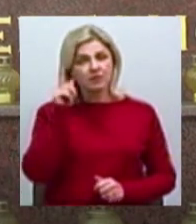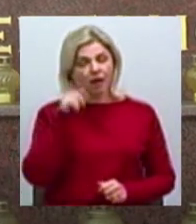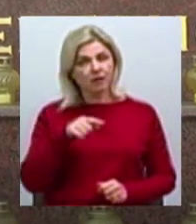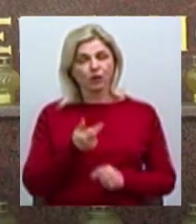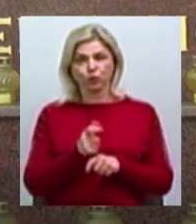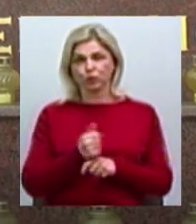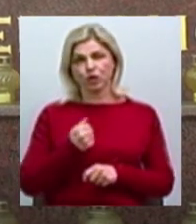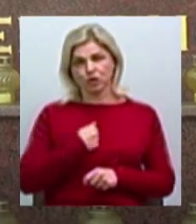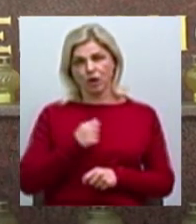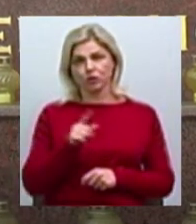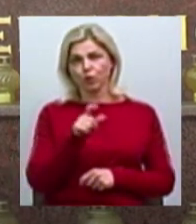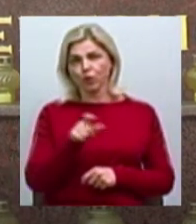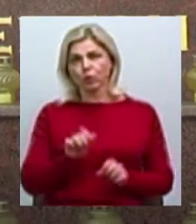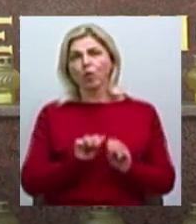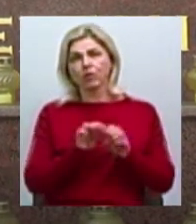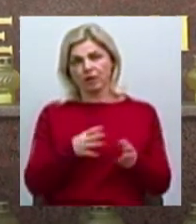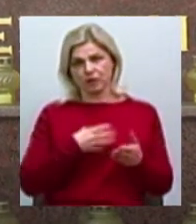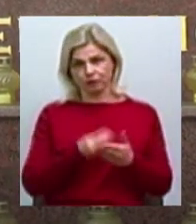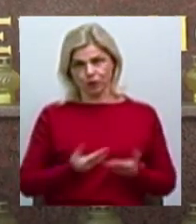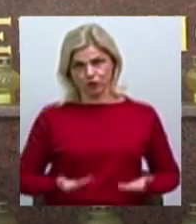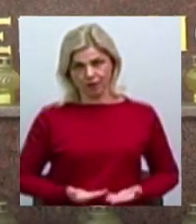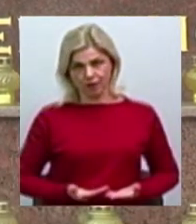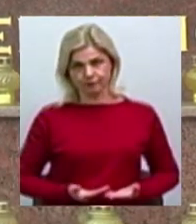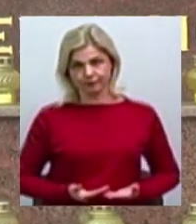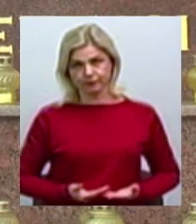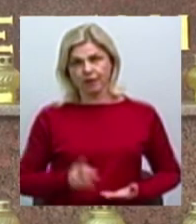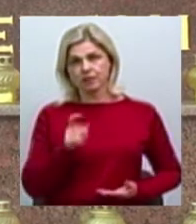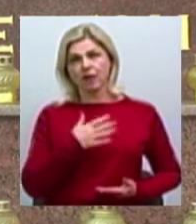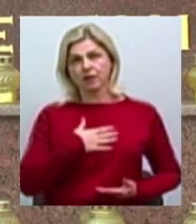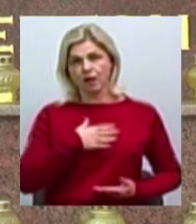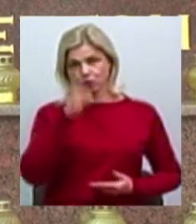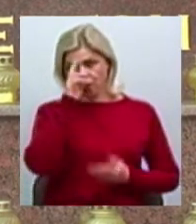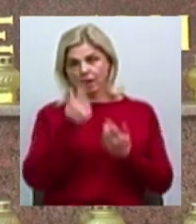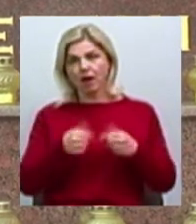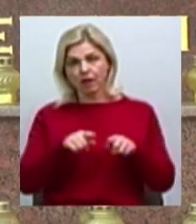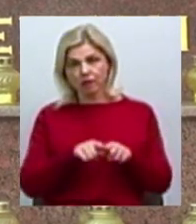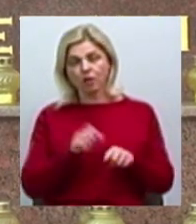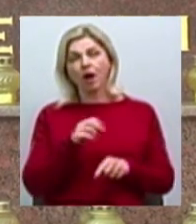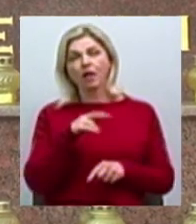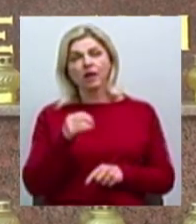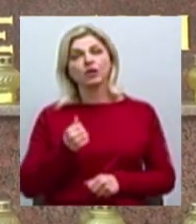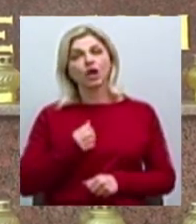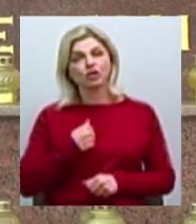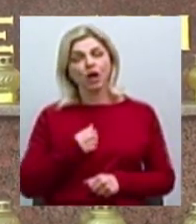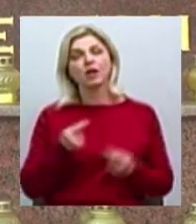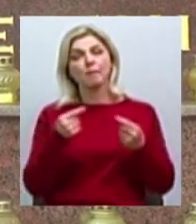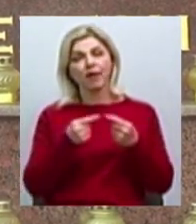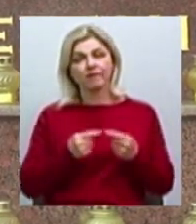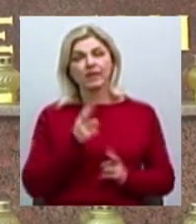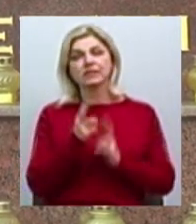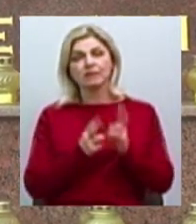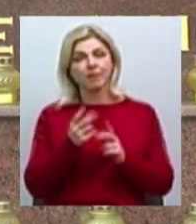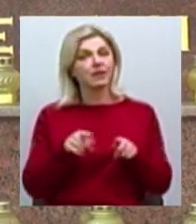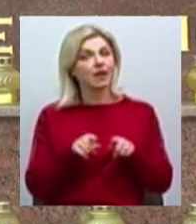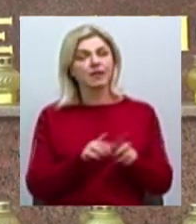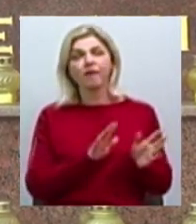люди віддали своє життя за нашу країну. Але, на жаль, певні зміни не так відбулися,